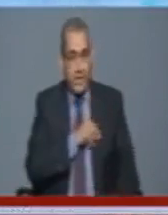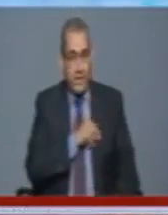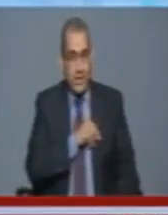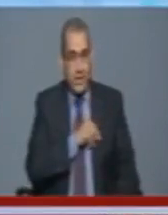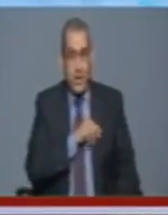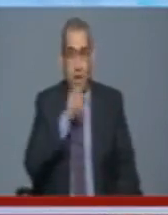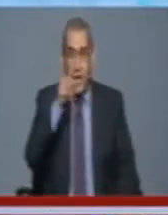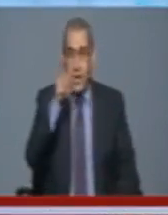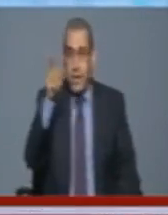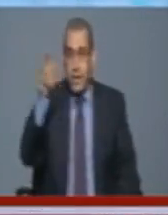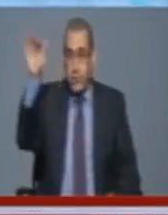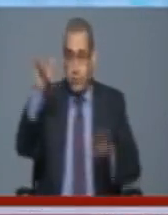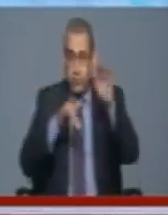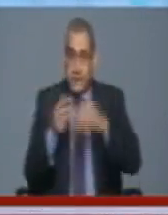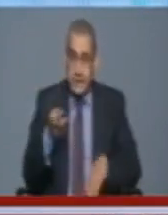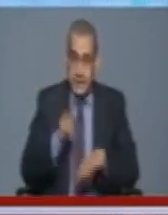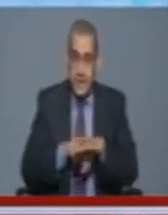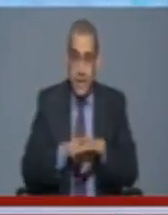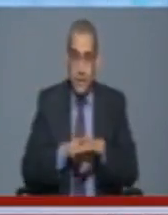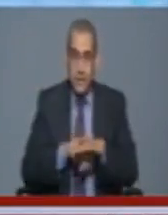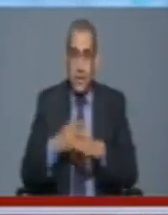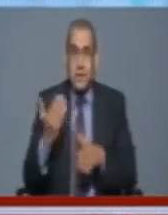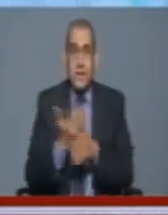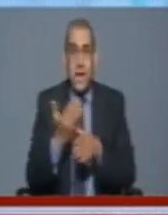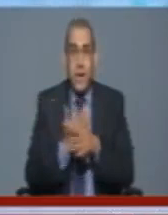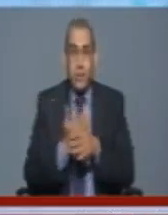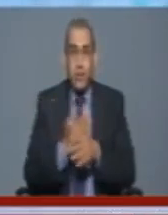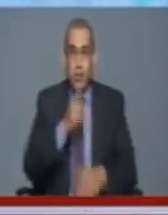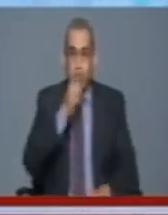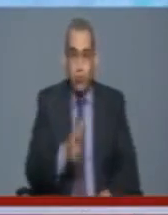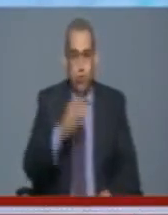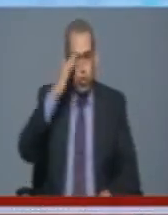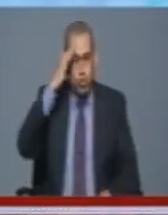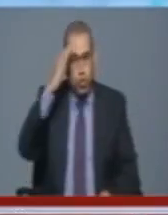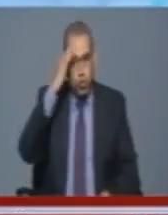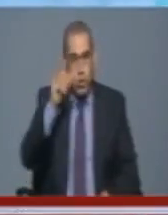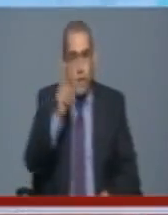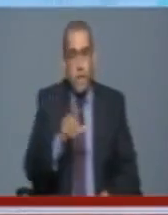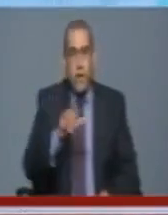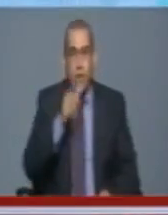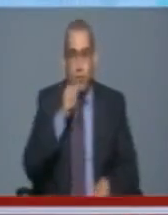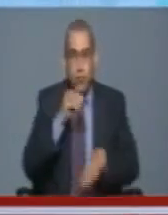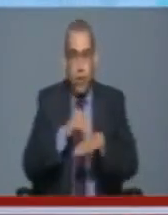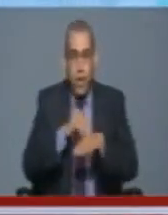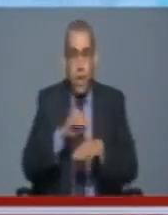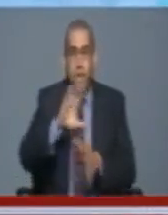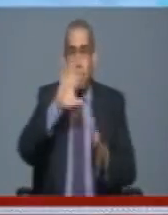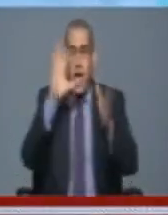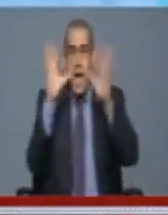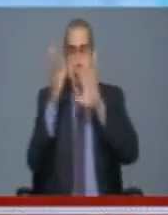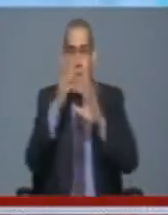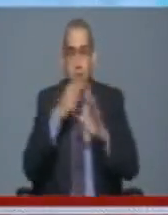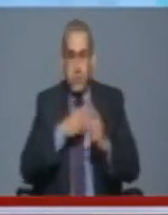حضراتكم جايين كمان عشان تشكروا كل واحد في العالم وقف ضد